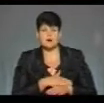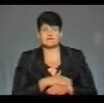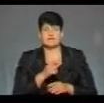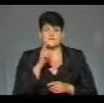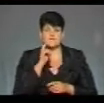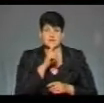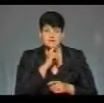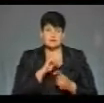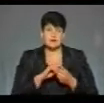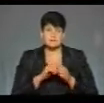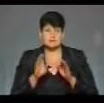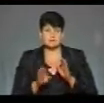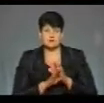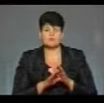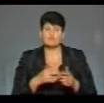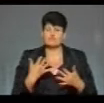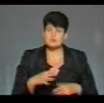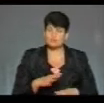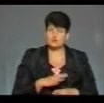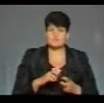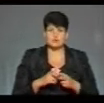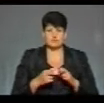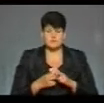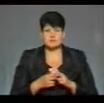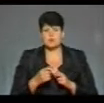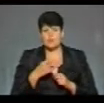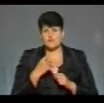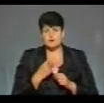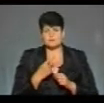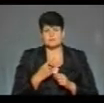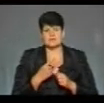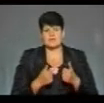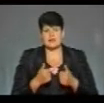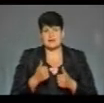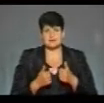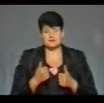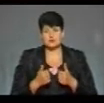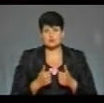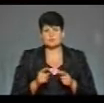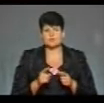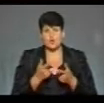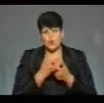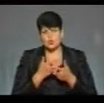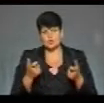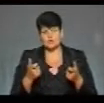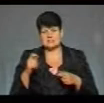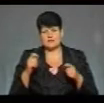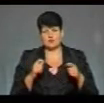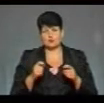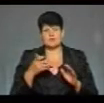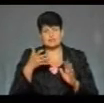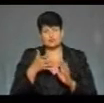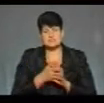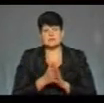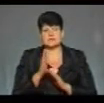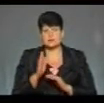Кам'янці-Подільському. Вони вже побували в Івано-Франківську. За словами Дмитра Щебудюка, проміжний рейтинг міст щодо доступності оголосять на форумі інклюзивності,